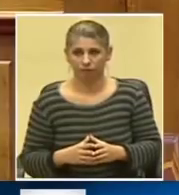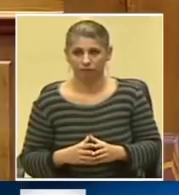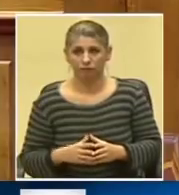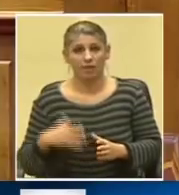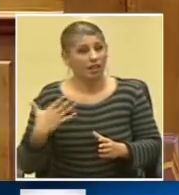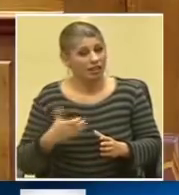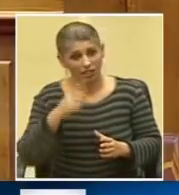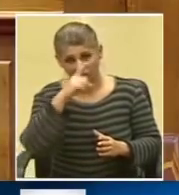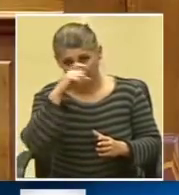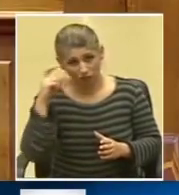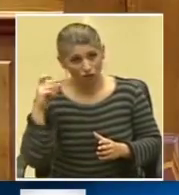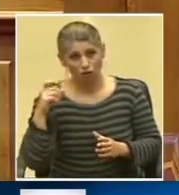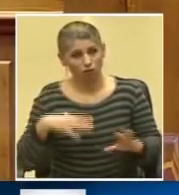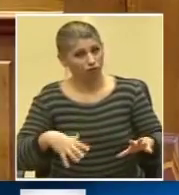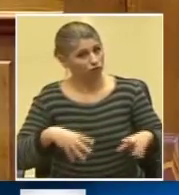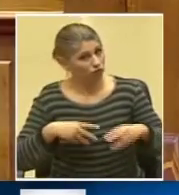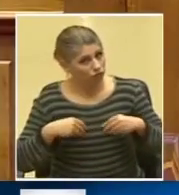Είναι δύσκολο να πείσεις